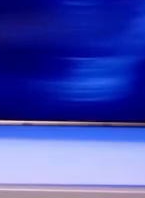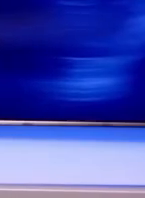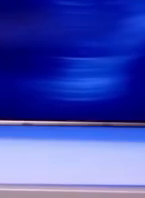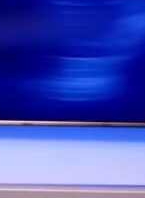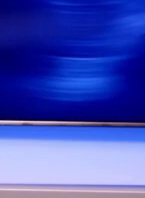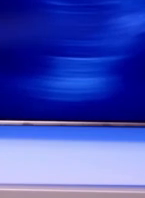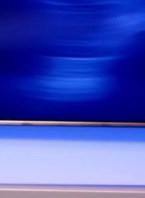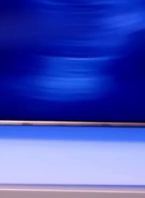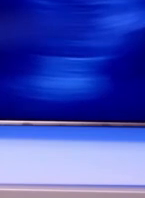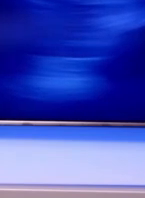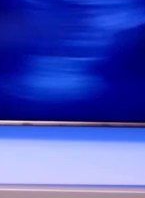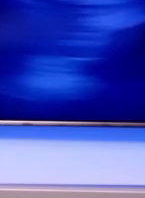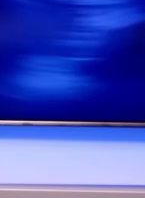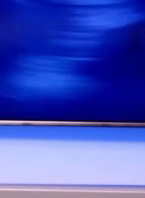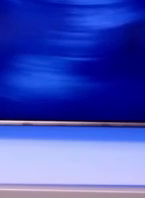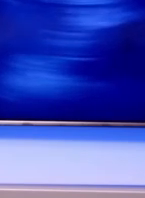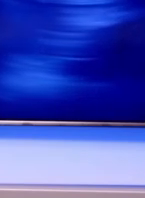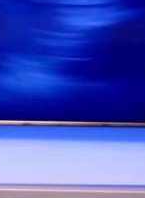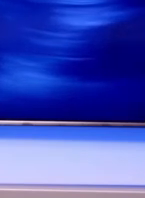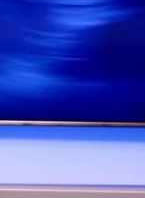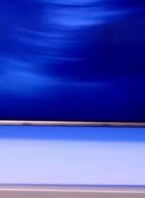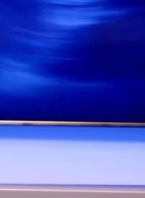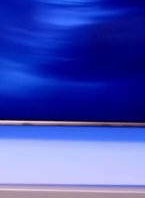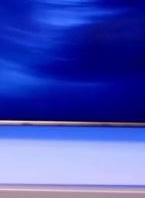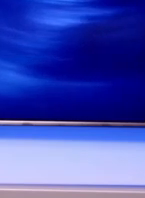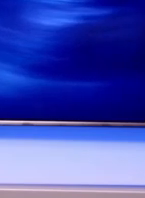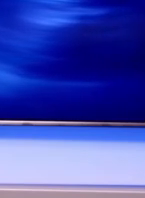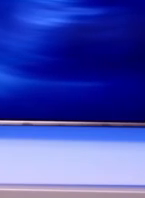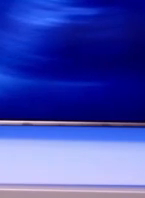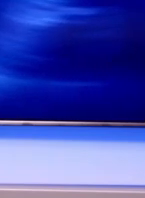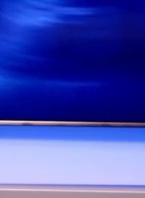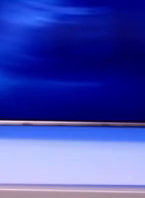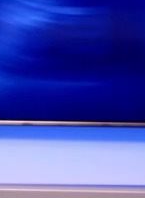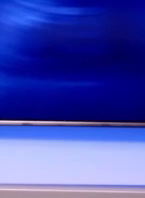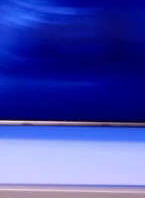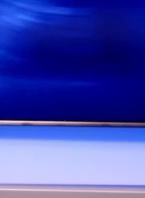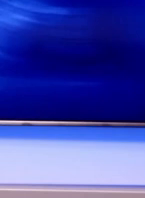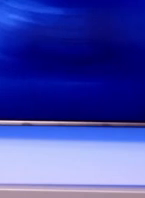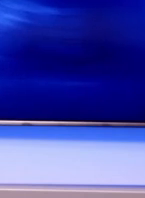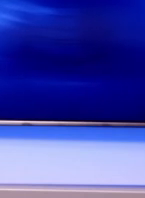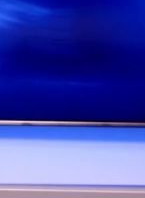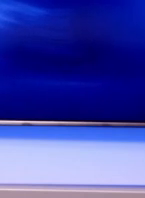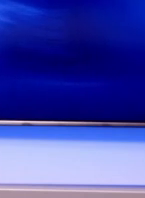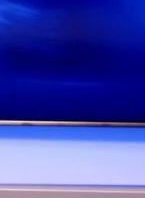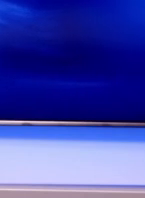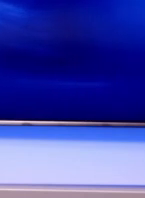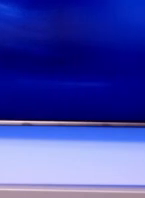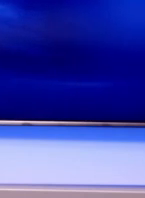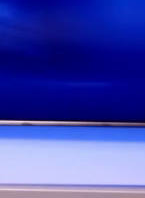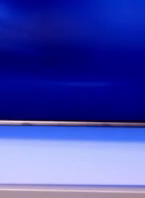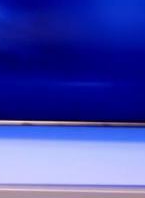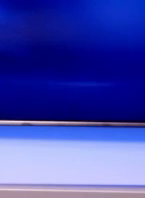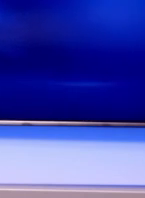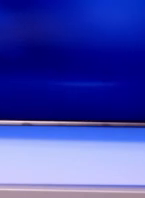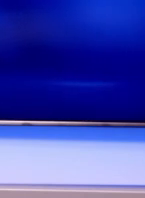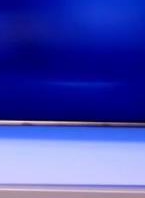Καλησπέρα σας. Την υποψηφιότητα του Αλκιβιάδη Στεφανή για την περιφέρεια Βορείου Αιγαίου στήριξε με την παρουσία του ο Πρωθυπουργός